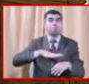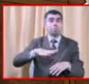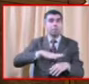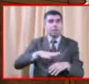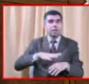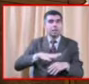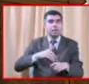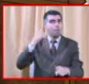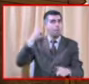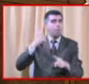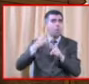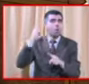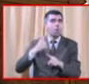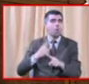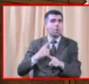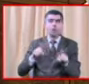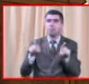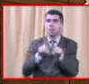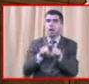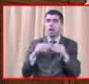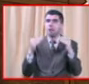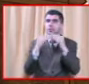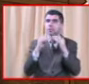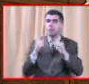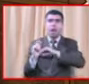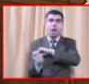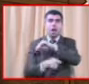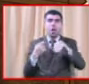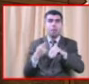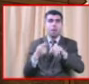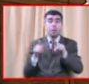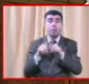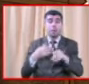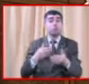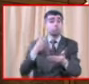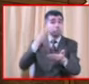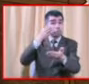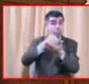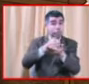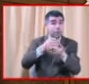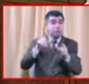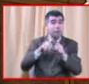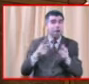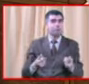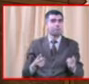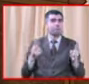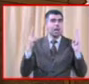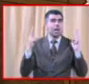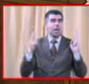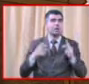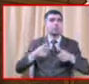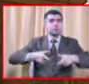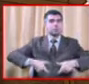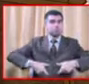غير صالح للعالم القروي، بمعنى أنه لا يمكن أن نذهب إلى العالم القروي ونبني شقق أو نبني السكن